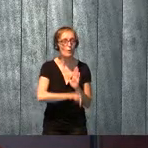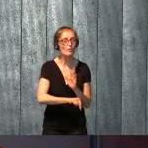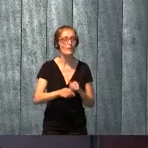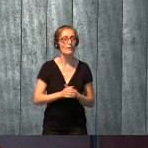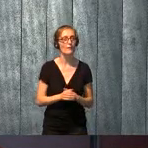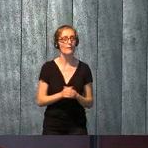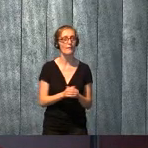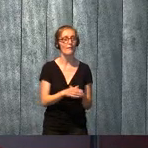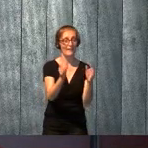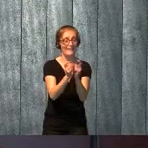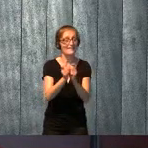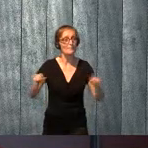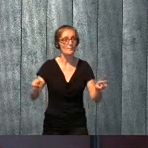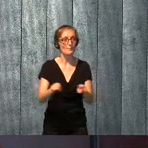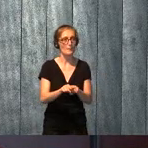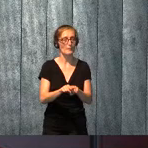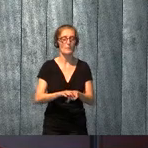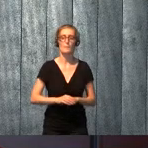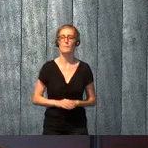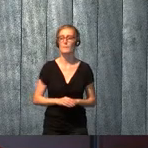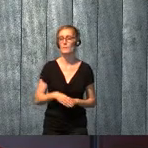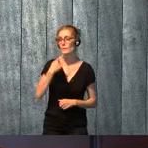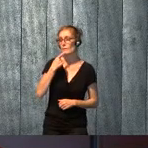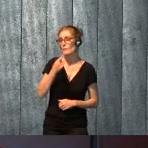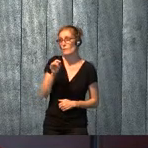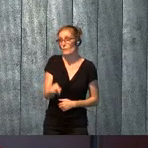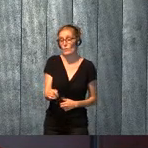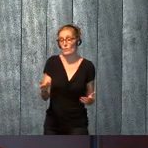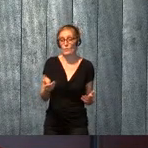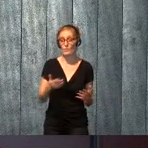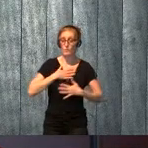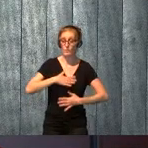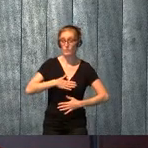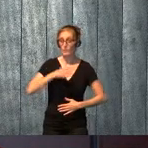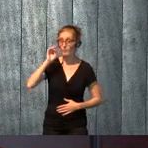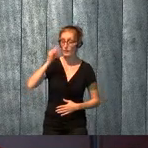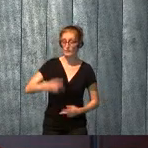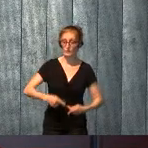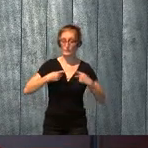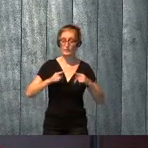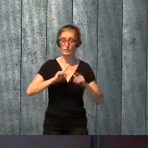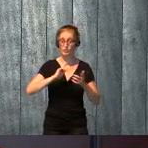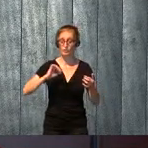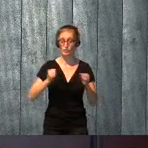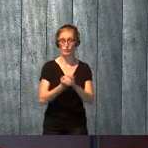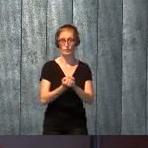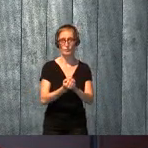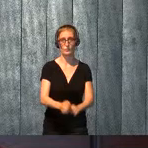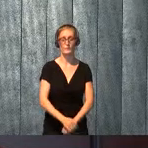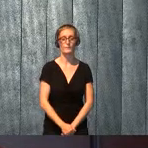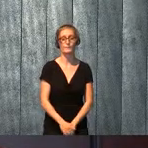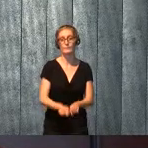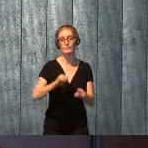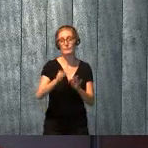de la même chose. Donc, se comporter complètement autrement et